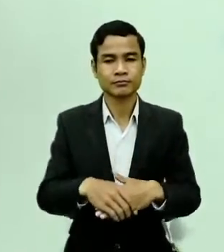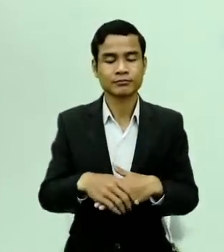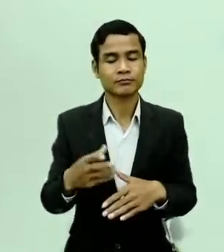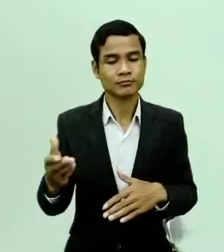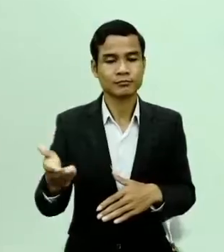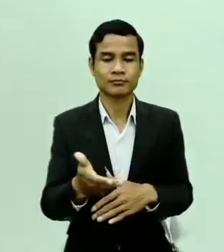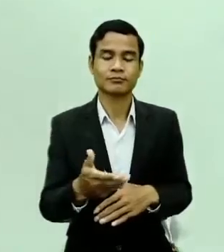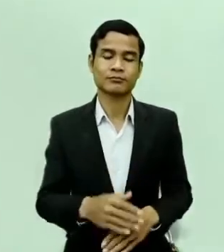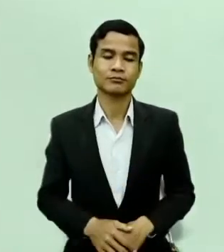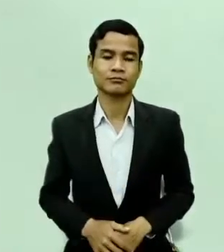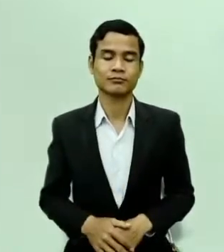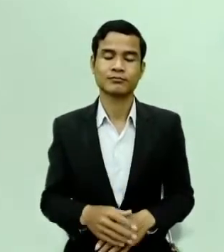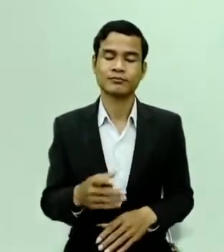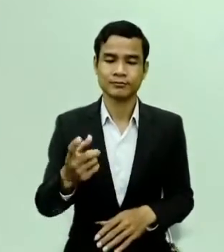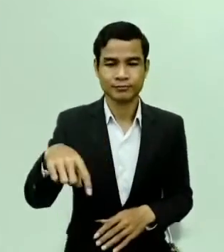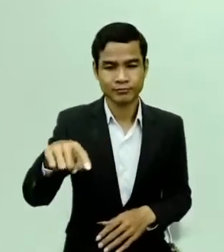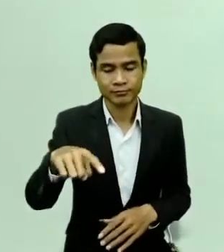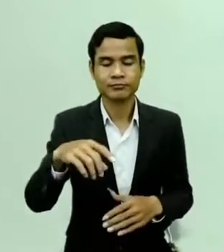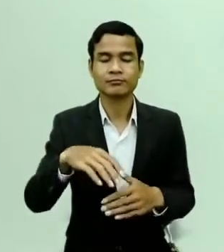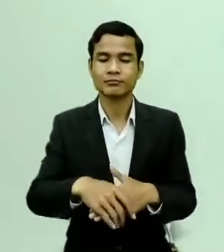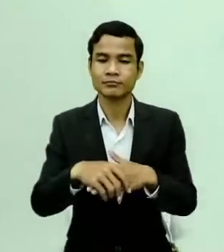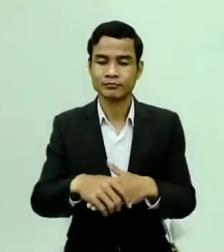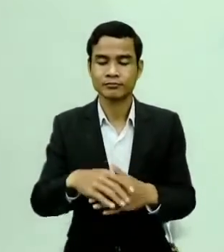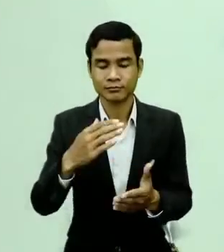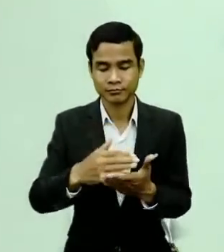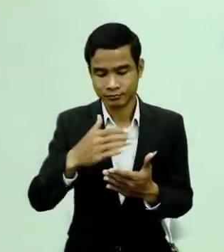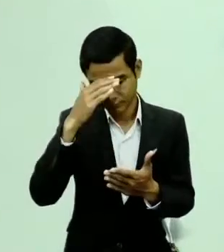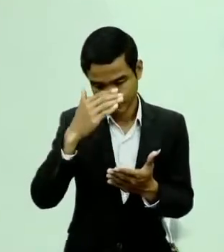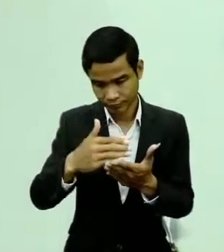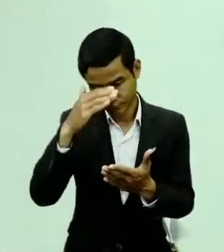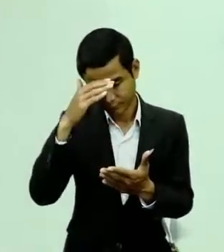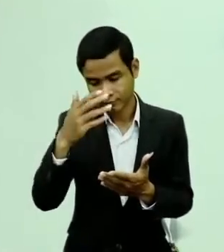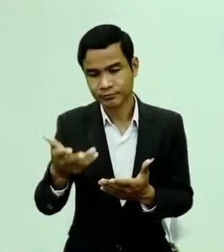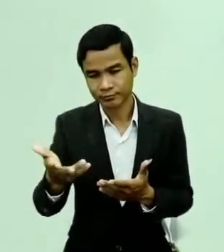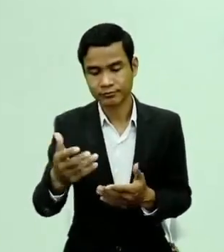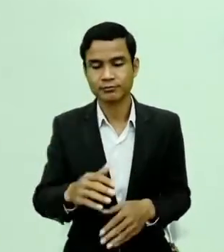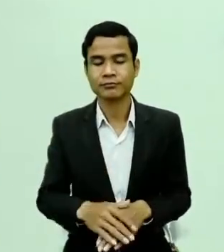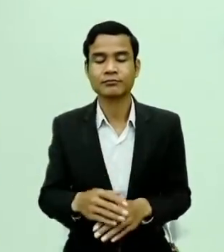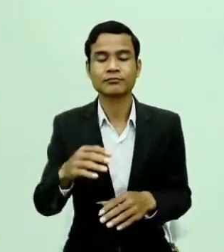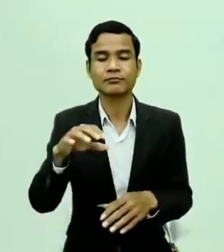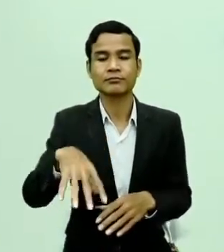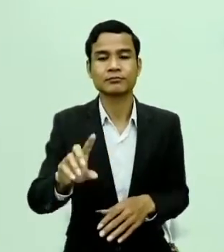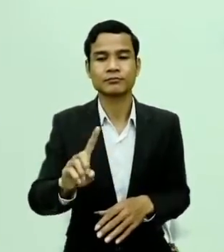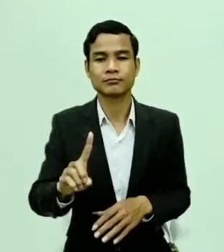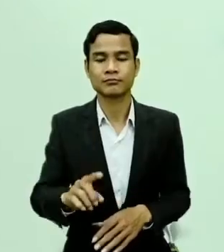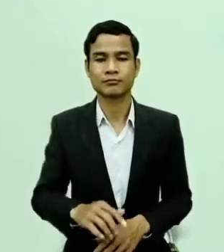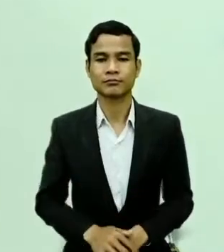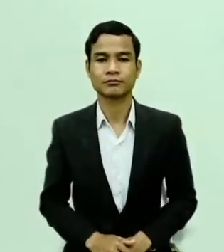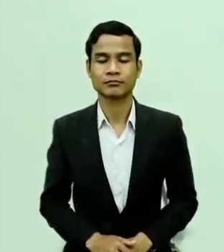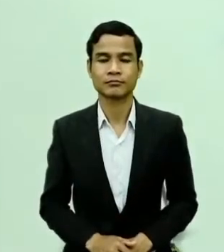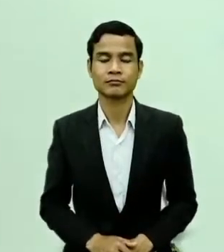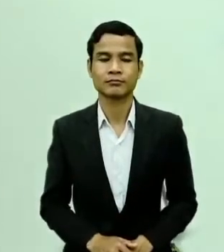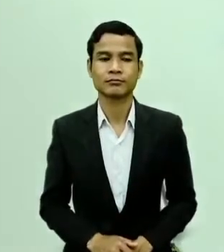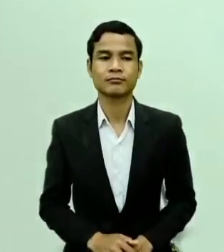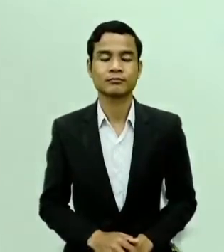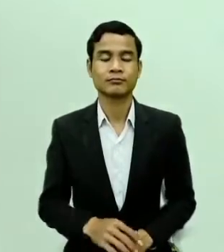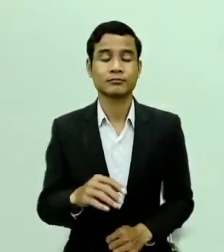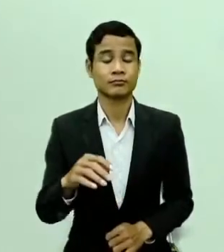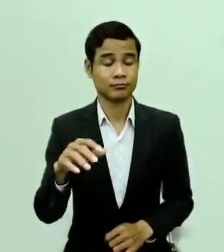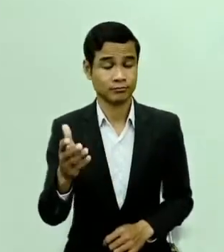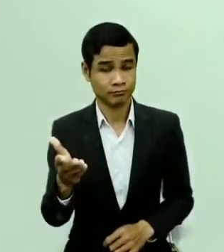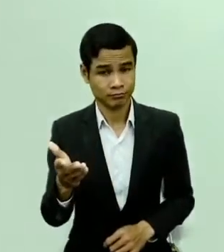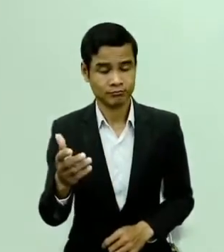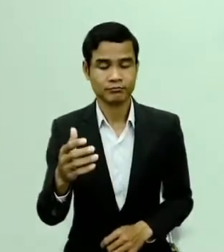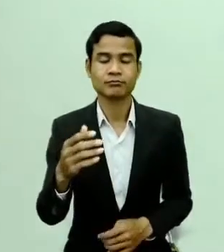ấy chẳng phụ quát cứ chía chia câu sợ hai con nơi nà con chà cứ con